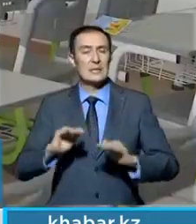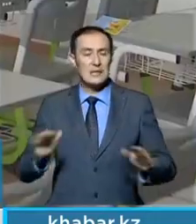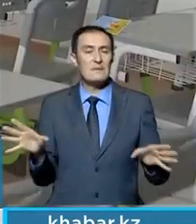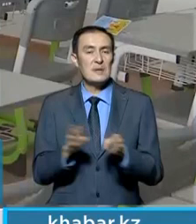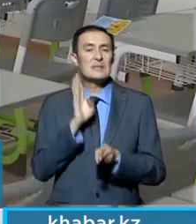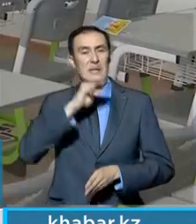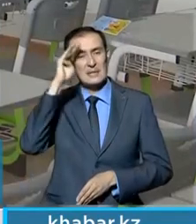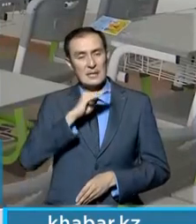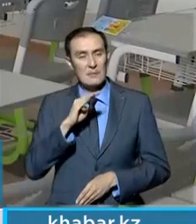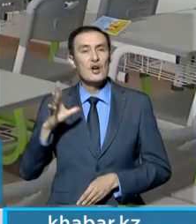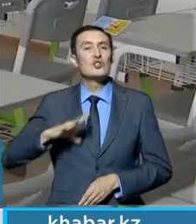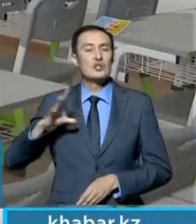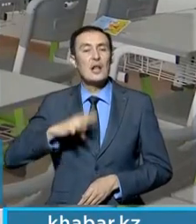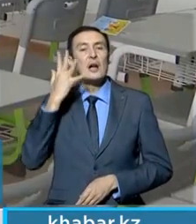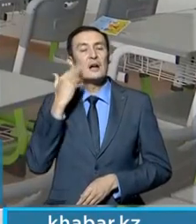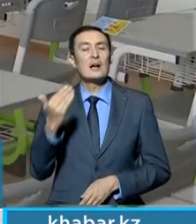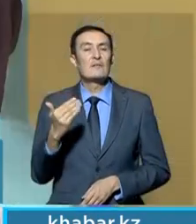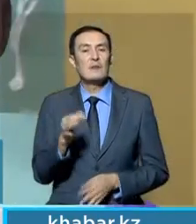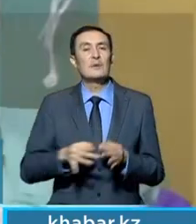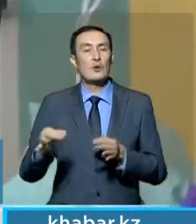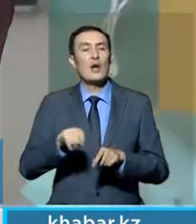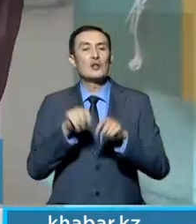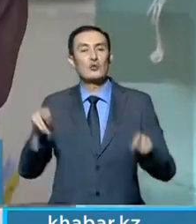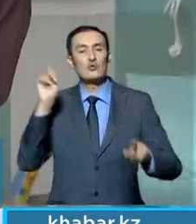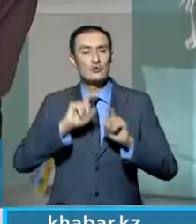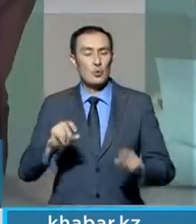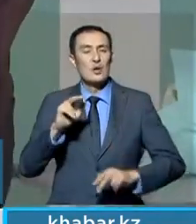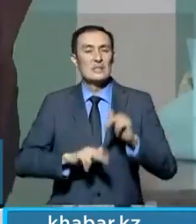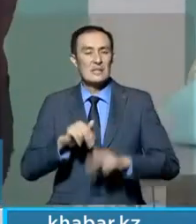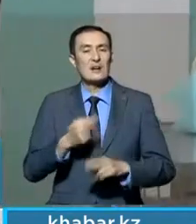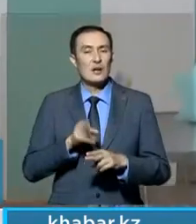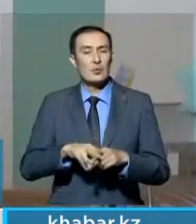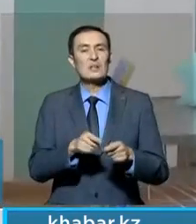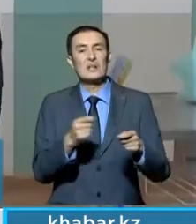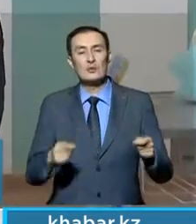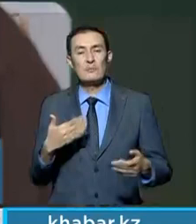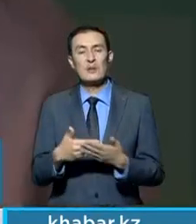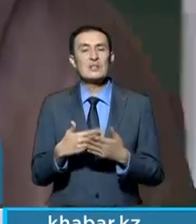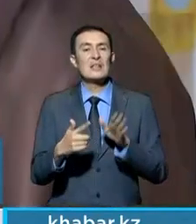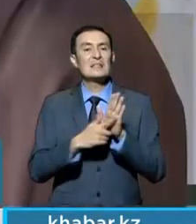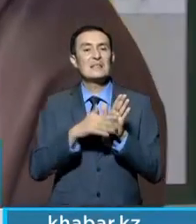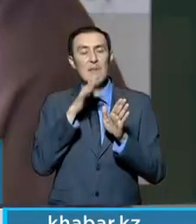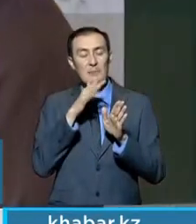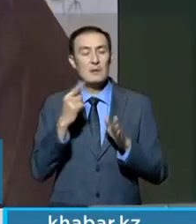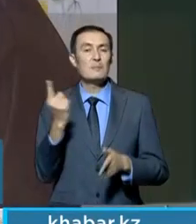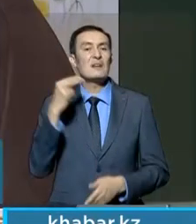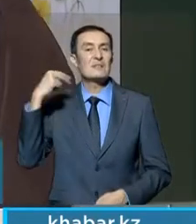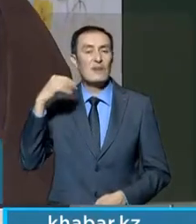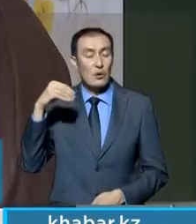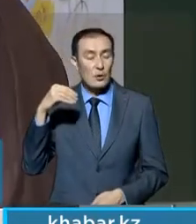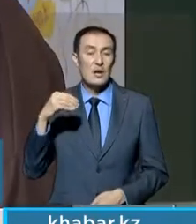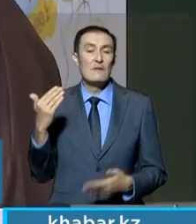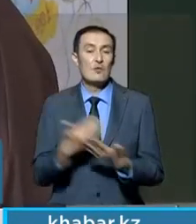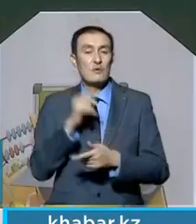вместе с родителями с нетерпением ждал, когда в их микрорайоне откроют школу, строительство которой затянулось почти на 7 лет. Поэтому первый звонок в новом